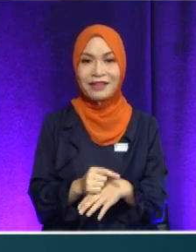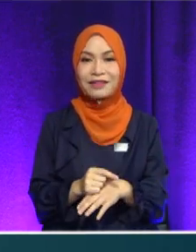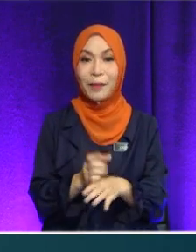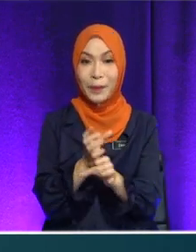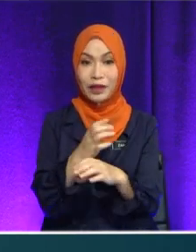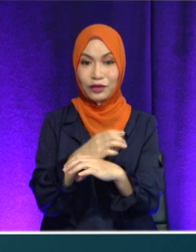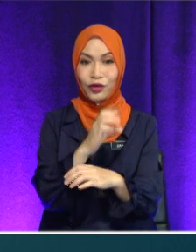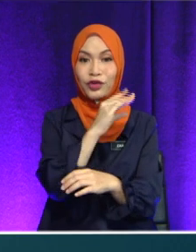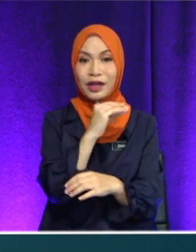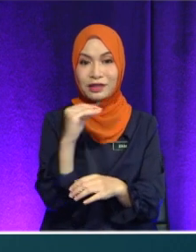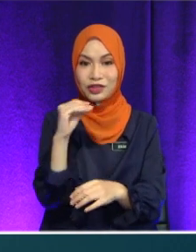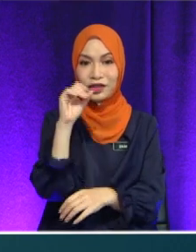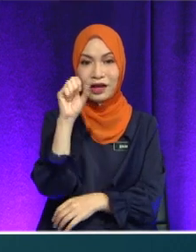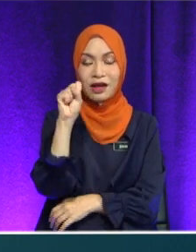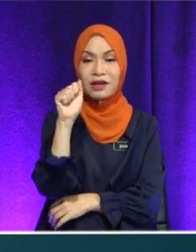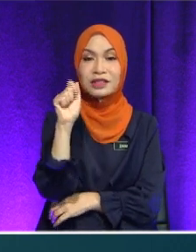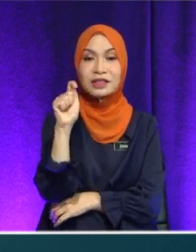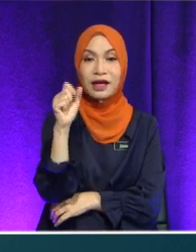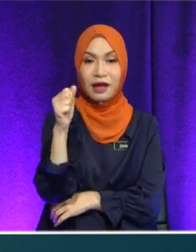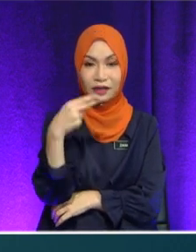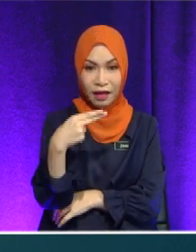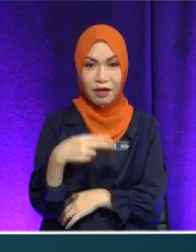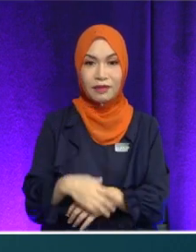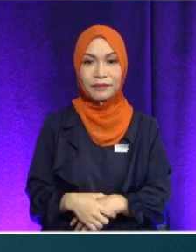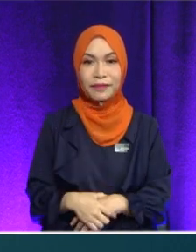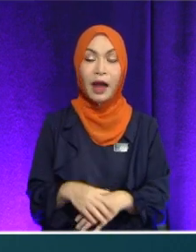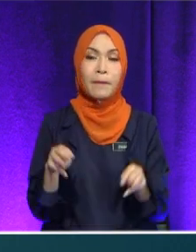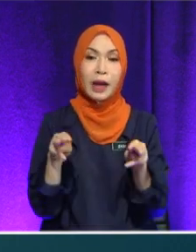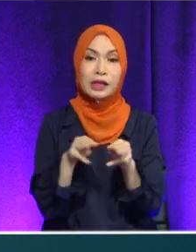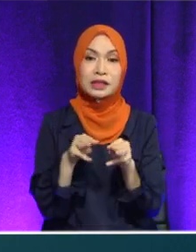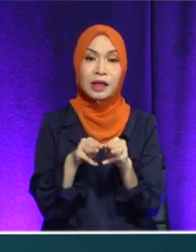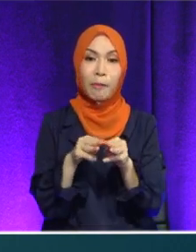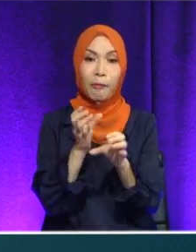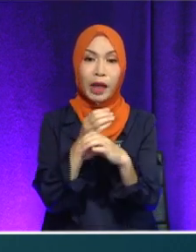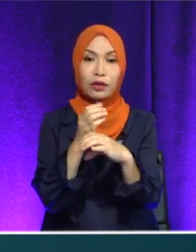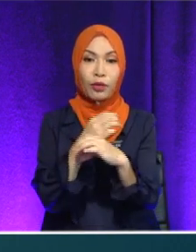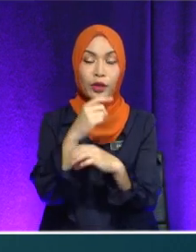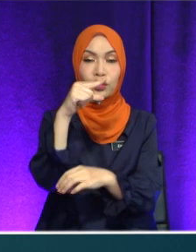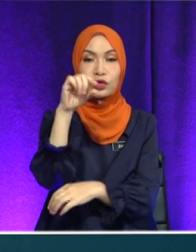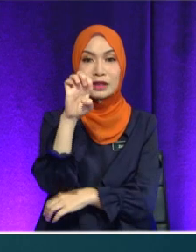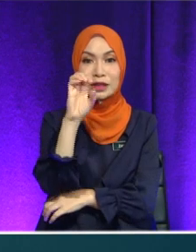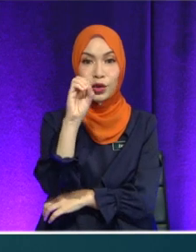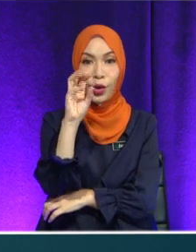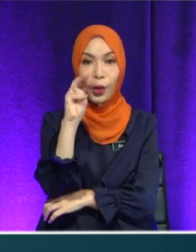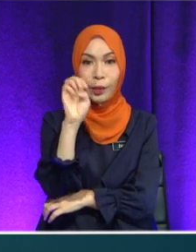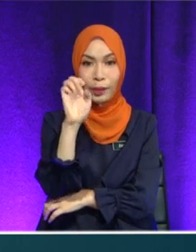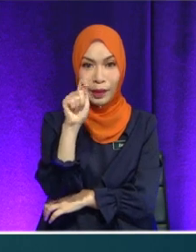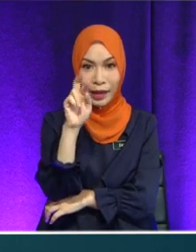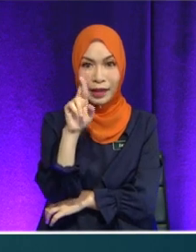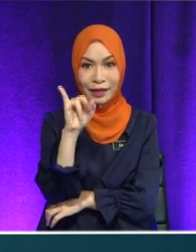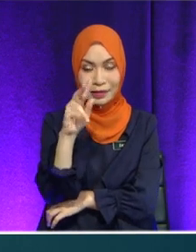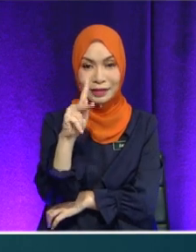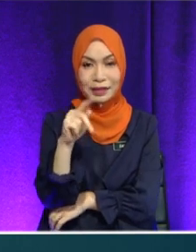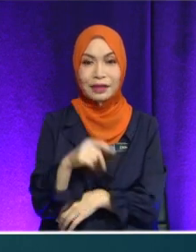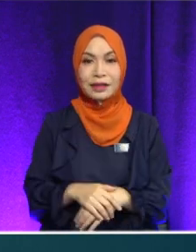bulat sepeda yang berkaitan dengan bentuk-bentuk jamitri Oke jadi ciri utama aliran ini